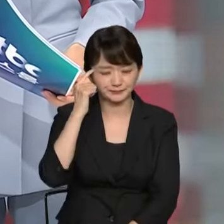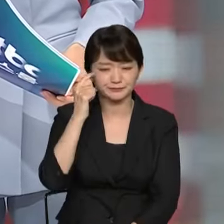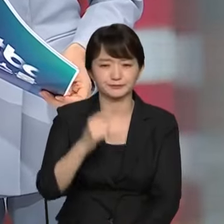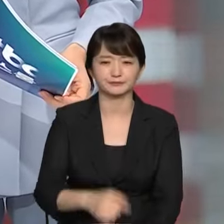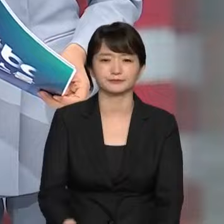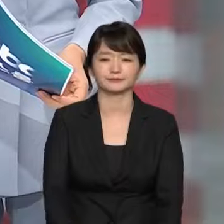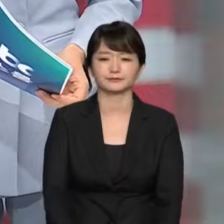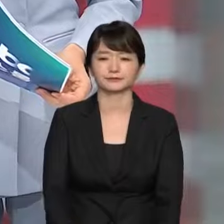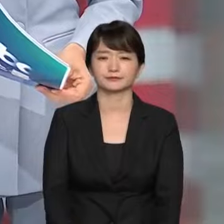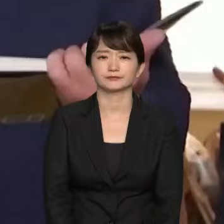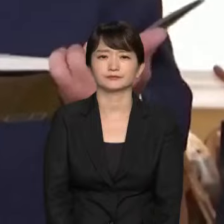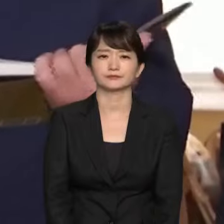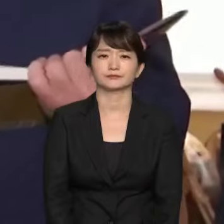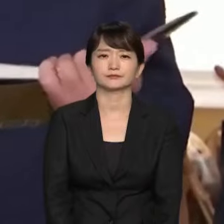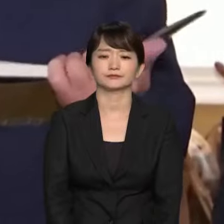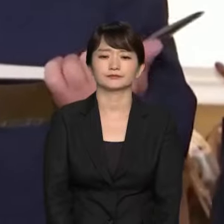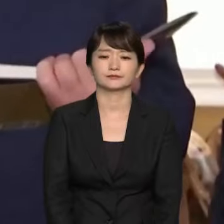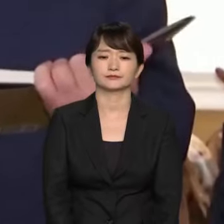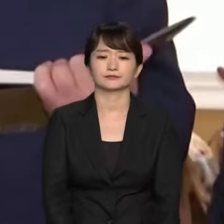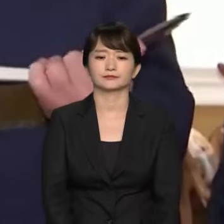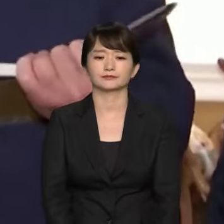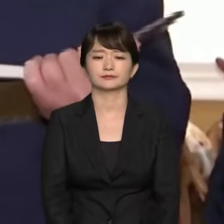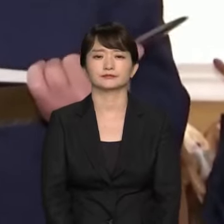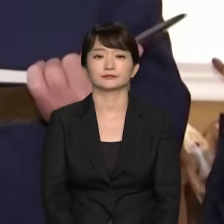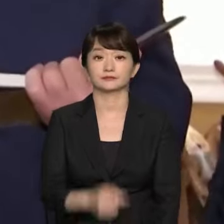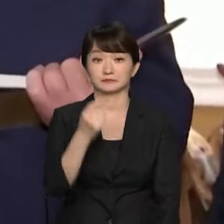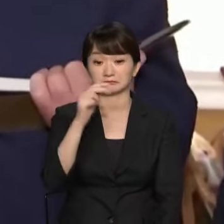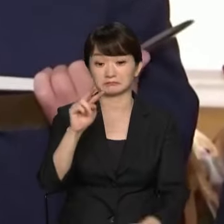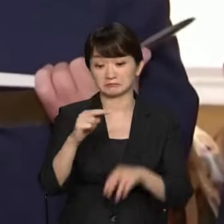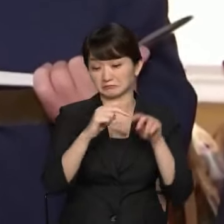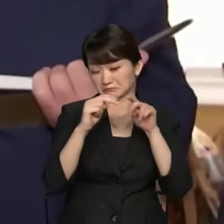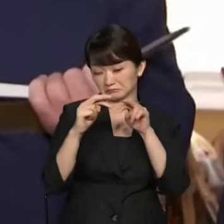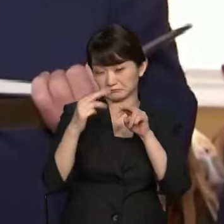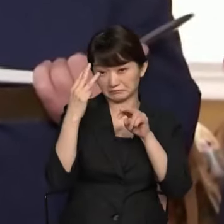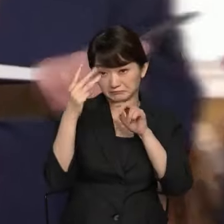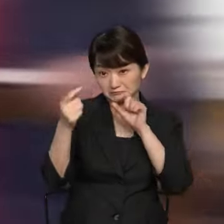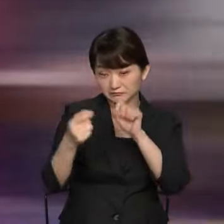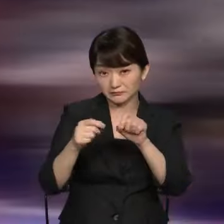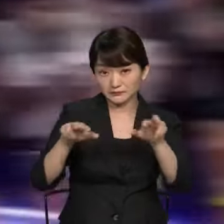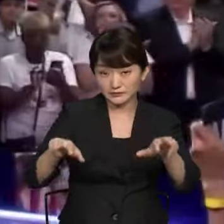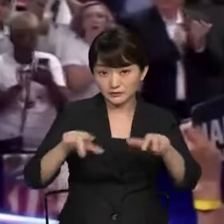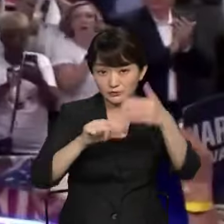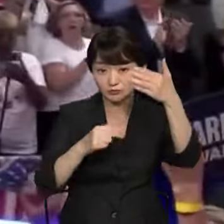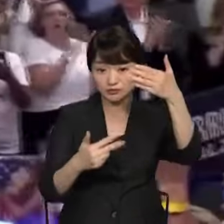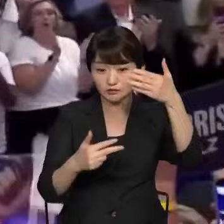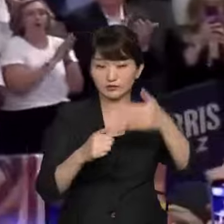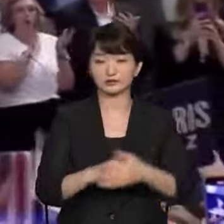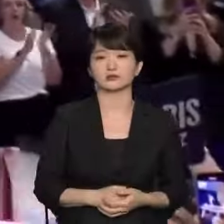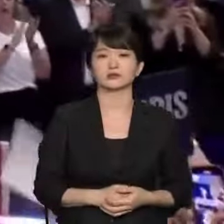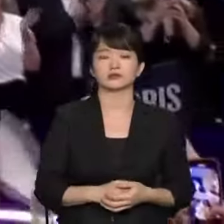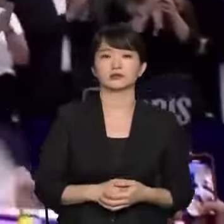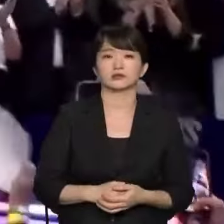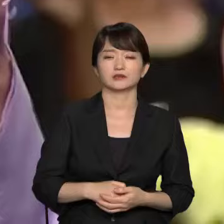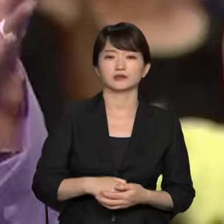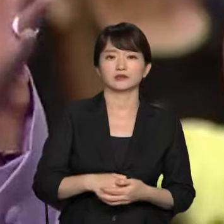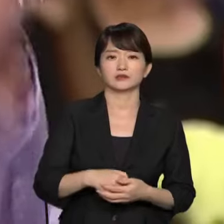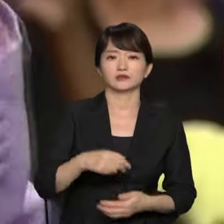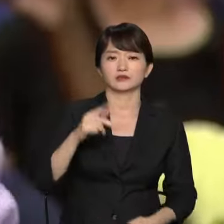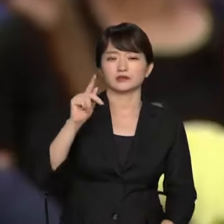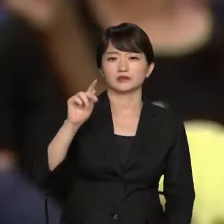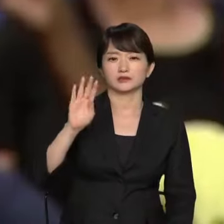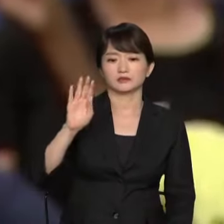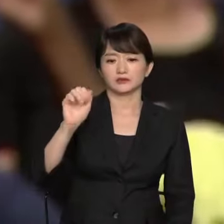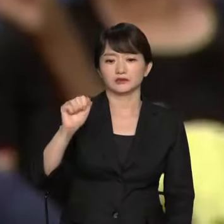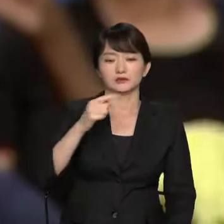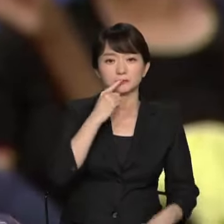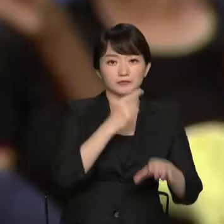특파원입니다 TV 토론을 사흘 앞둔 현지시간 7일 해리스 민주당 후보는 새로운 광고를